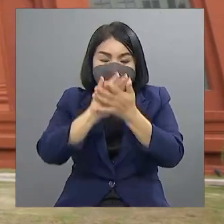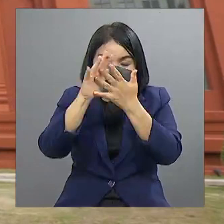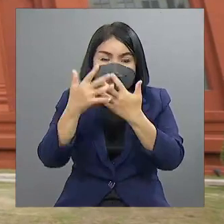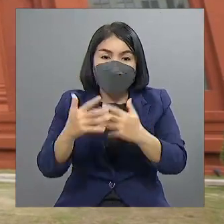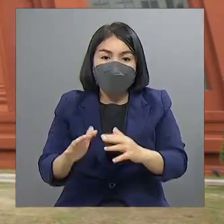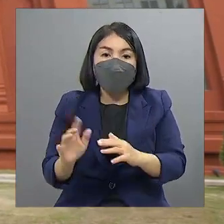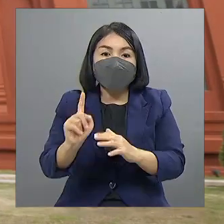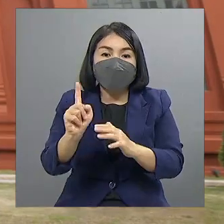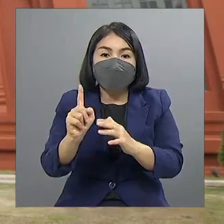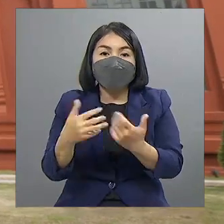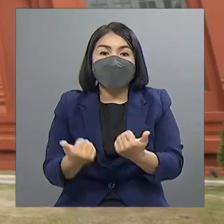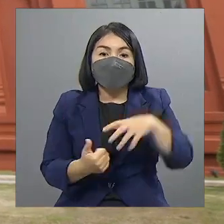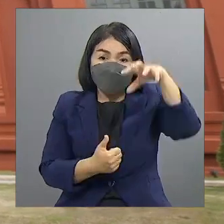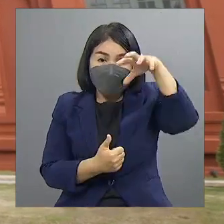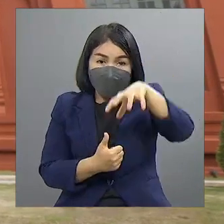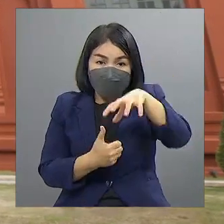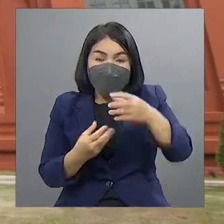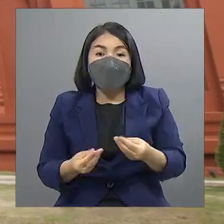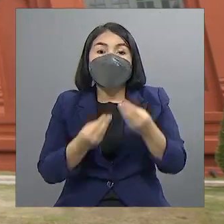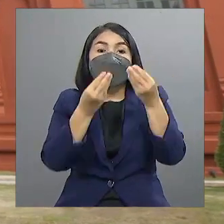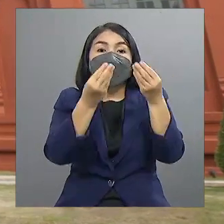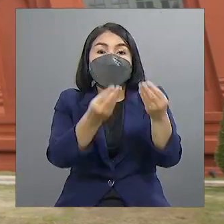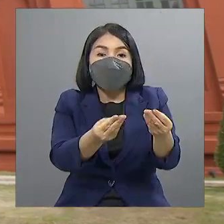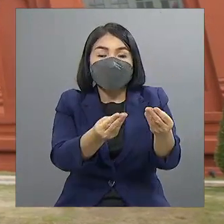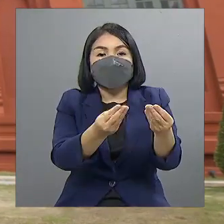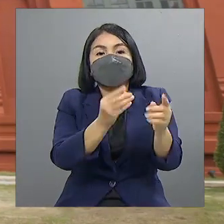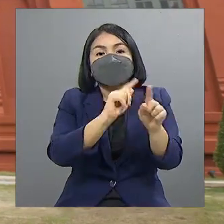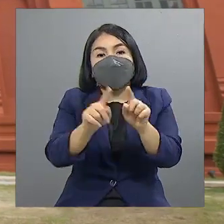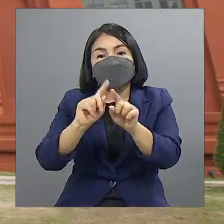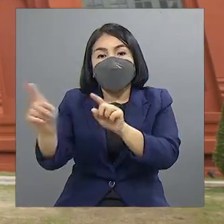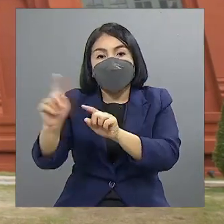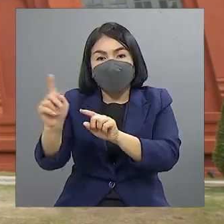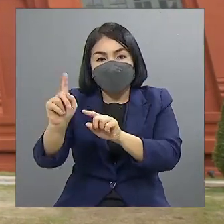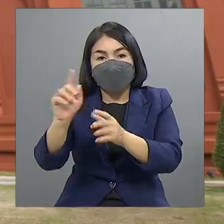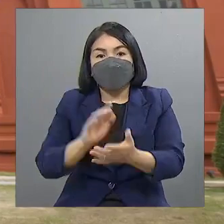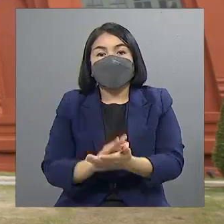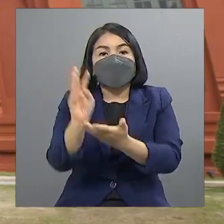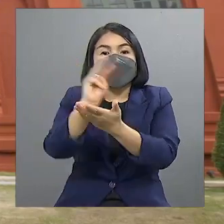อาคารนี้ให้เป็นสังคิกเกษนาสนะสำหรับมหาธาตุวิทยาลัยต่อไปครับ